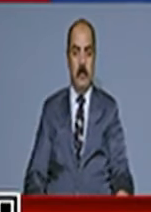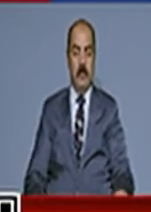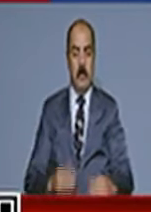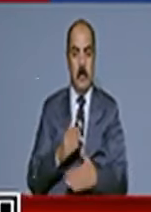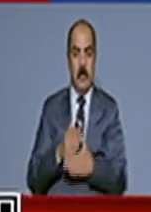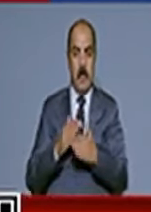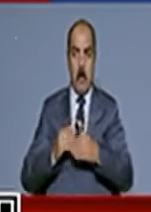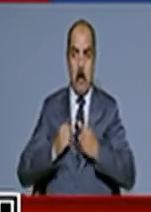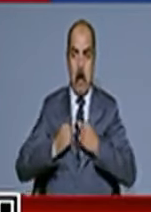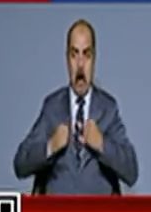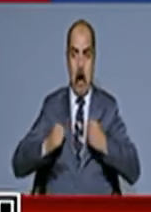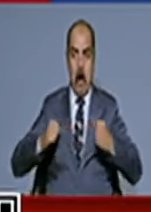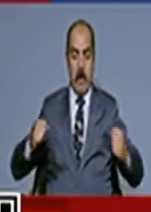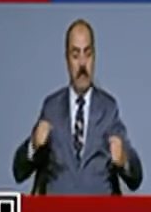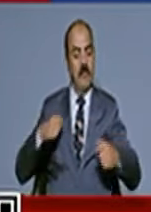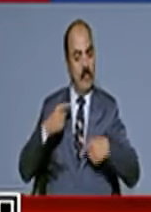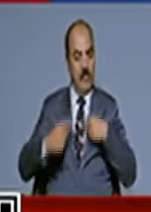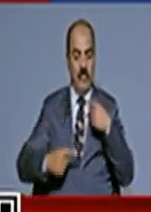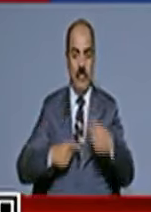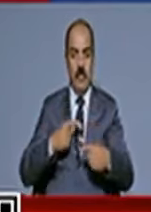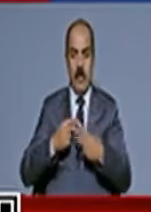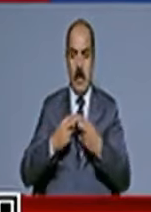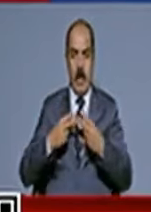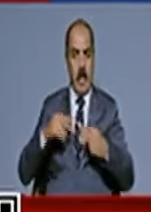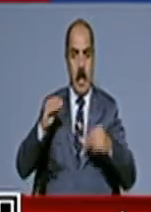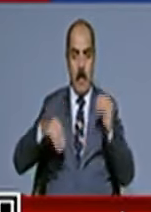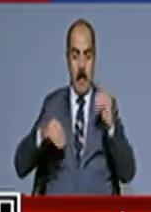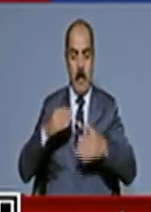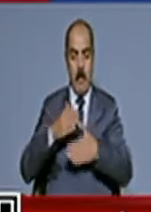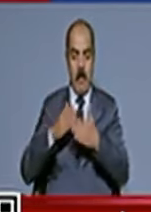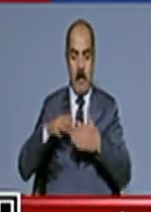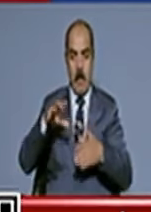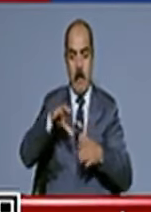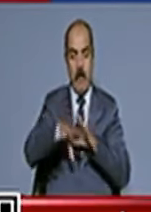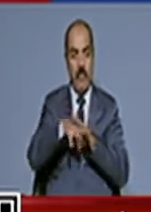الكبرى لكافة الوحدات النووية بالمشروع.